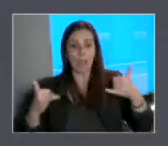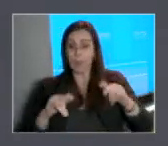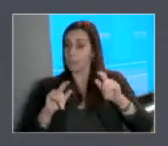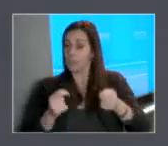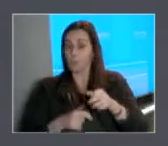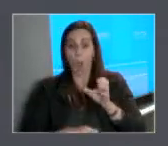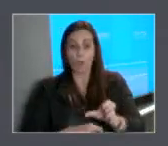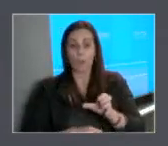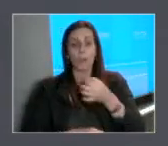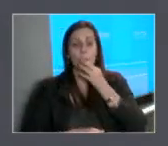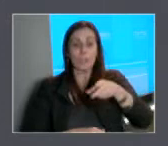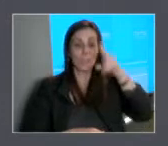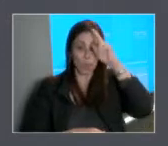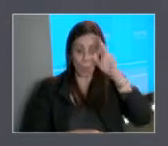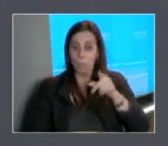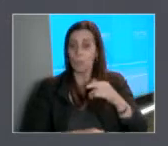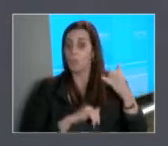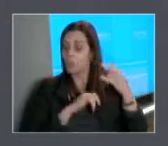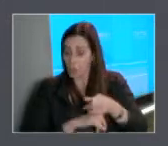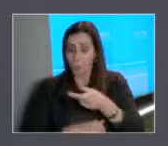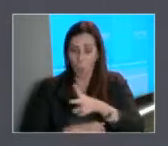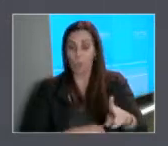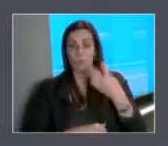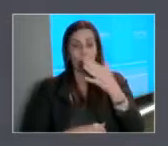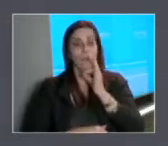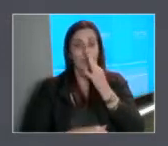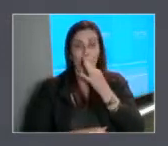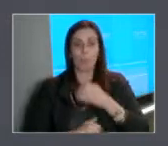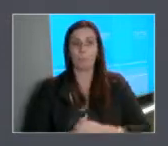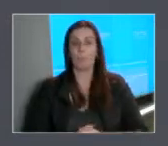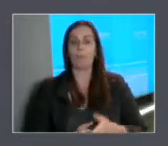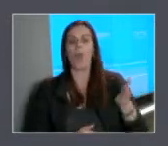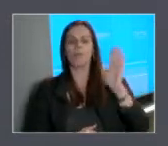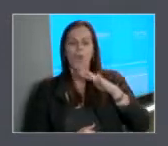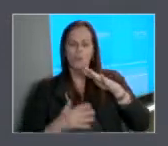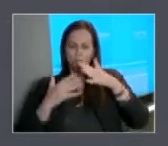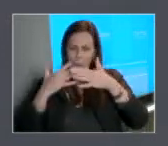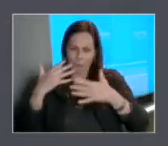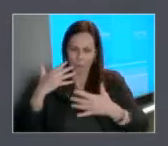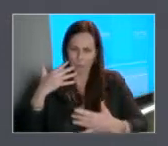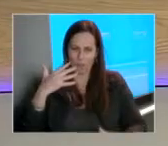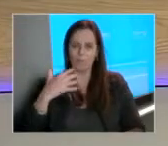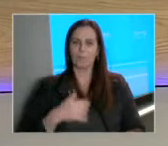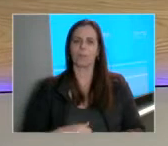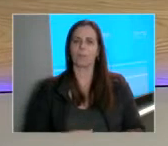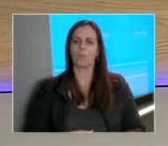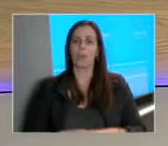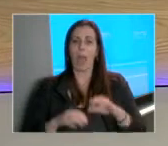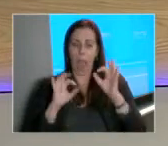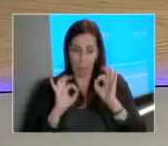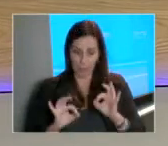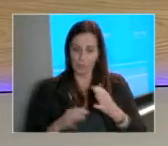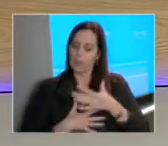וסגירת מעונות היום לנערות ונערים חוסים שהביאה למותם של כמה נערים ונערות, ועוד ועוד ועוד.